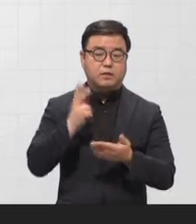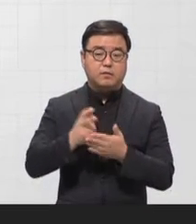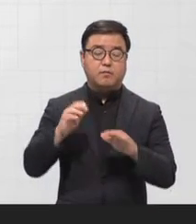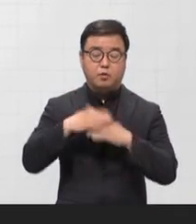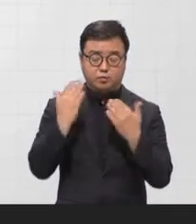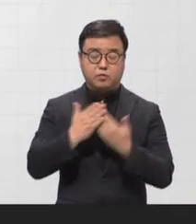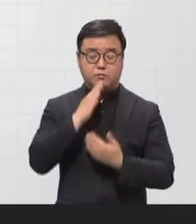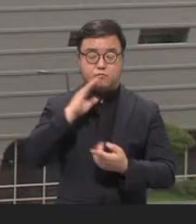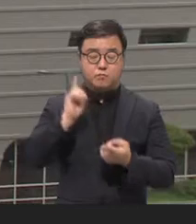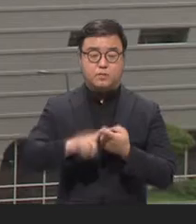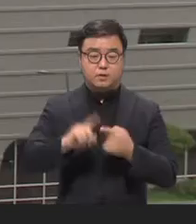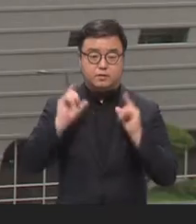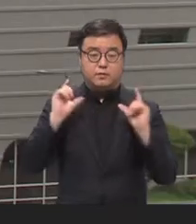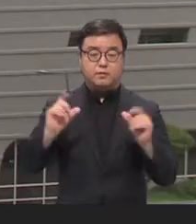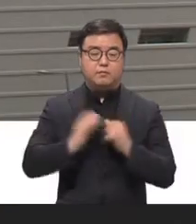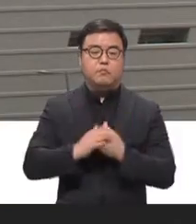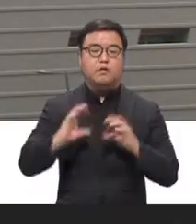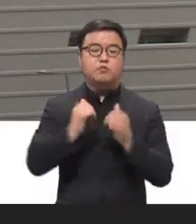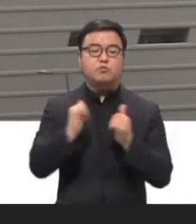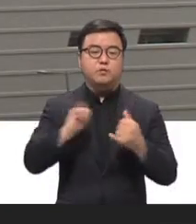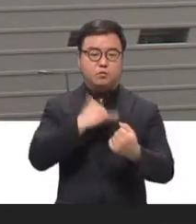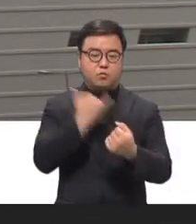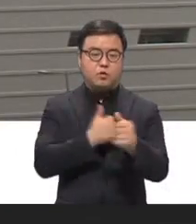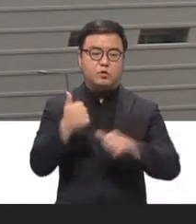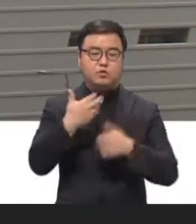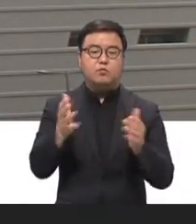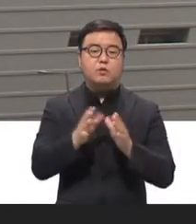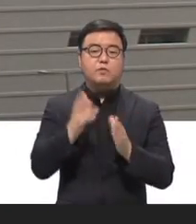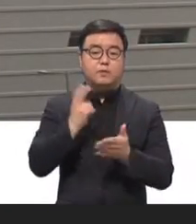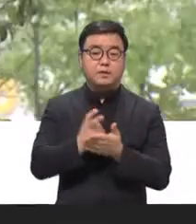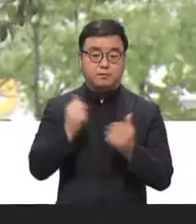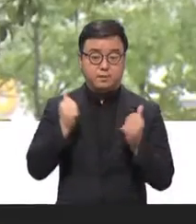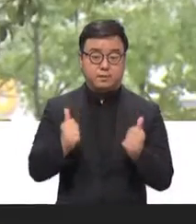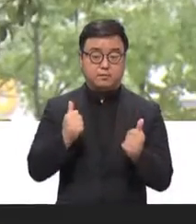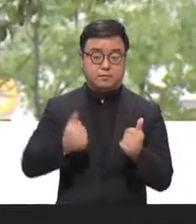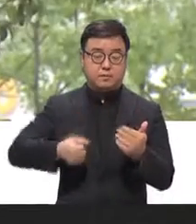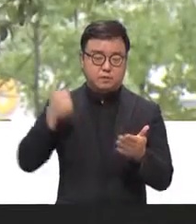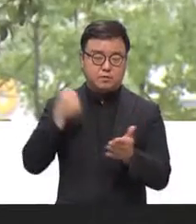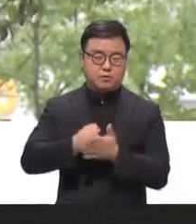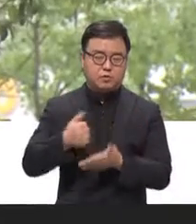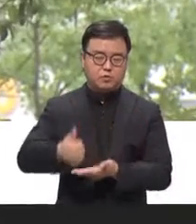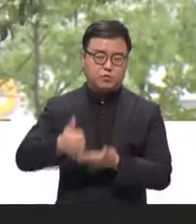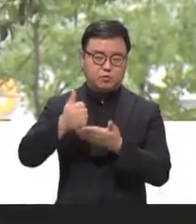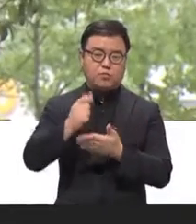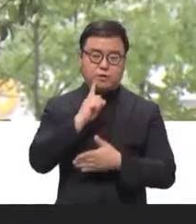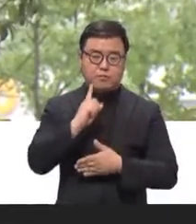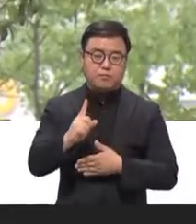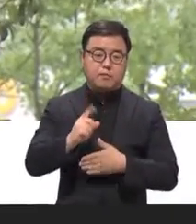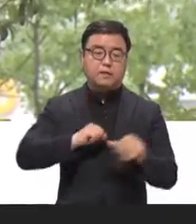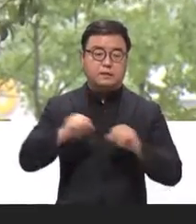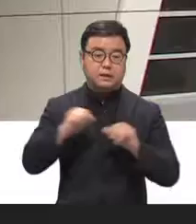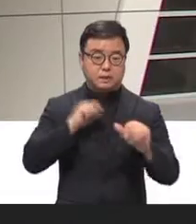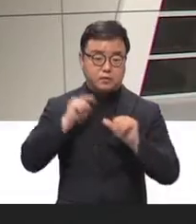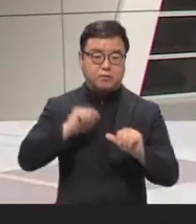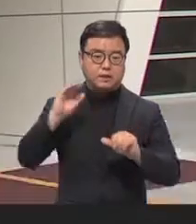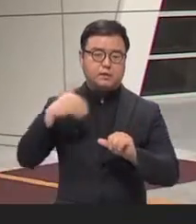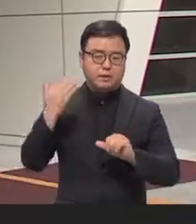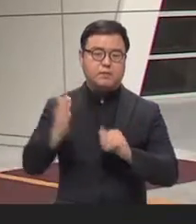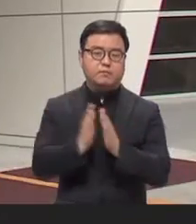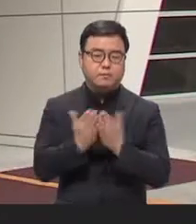내렸습니다 국민권익 위원회는 헌재 결정을 존중한다며 시행령 확정과 매뉴얼 작성 등 후속 작업에